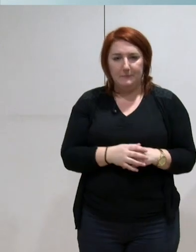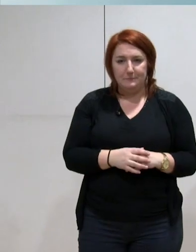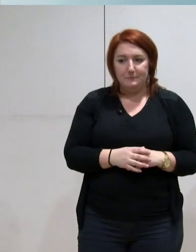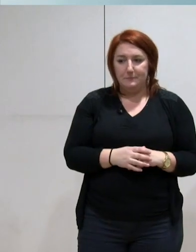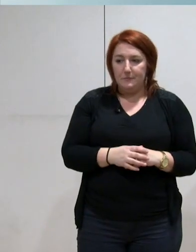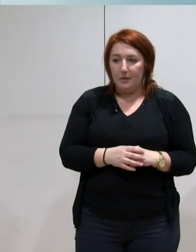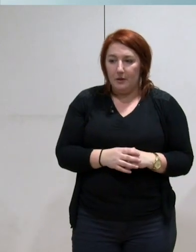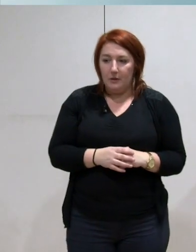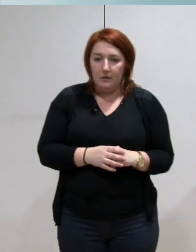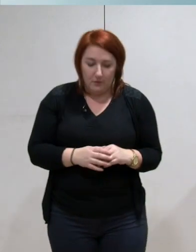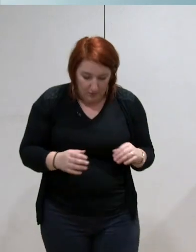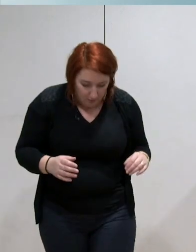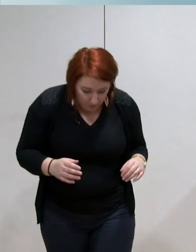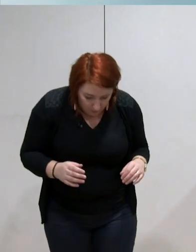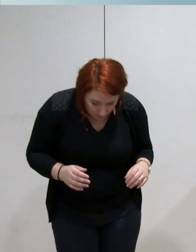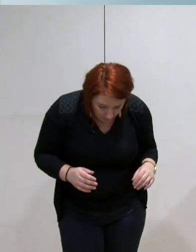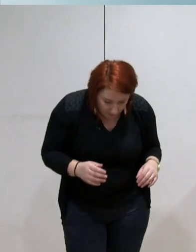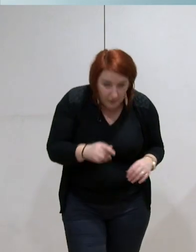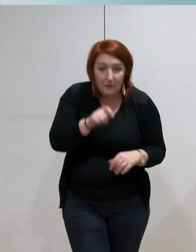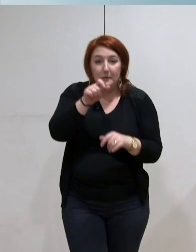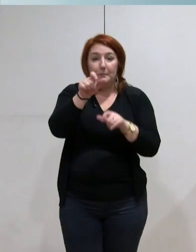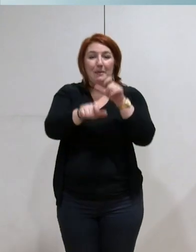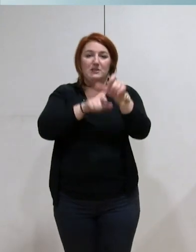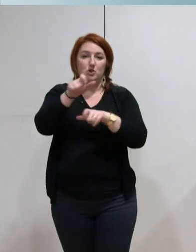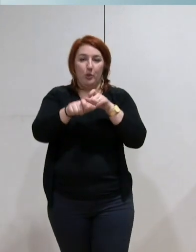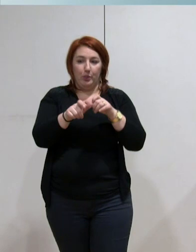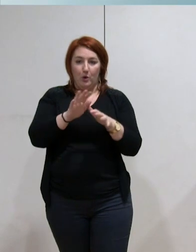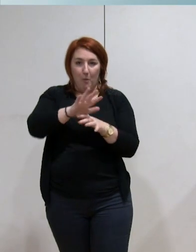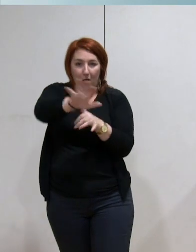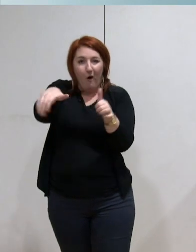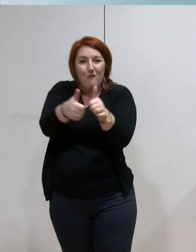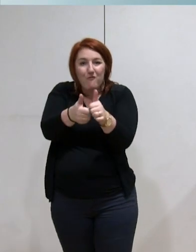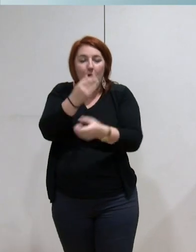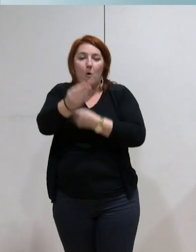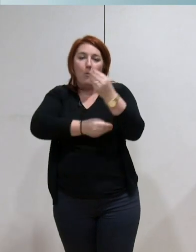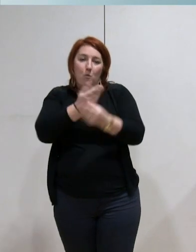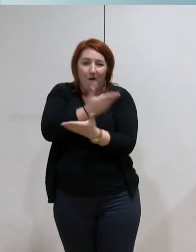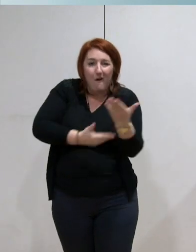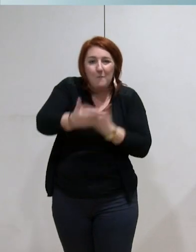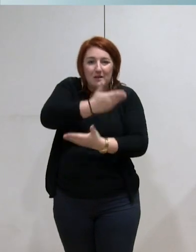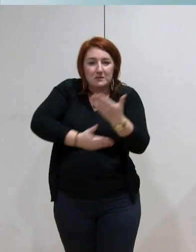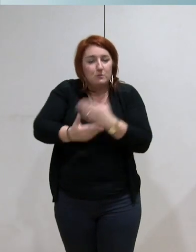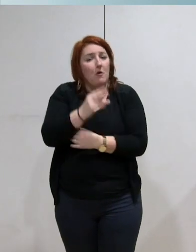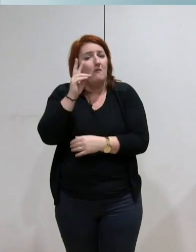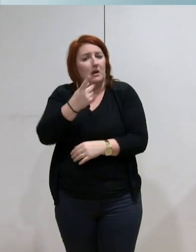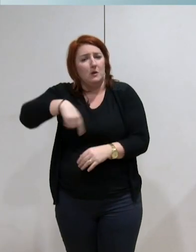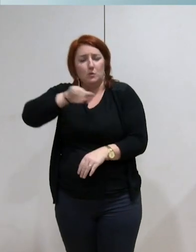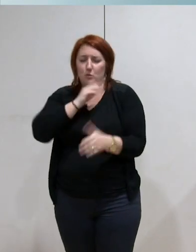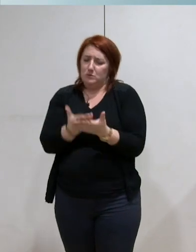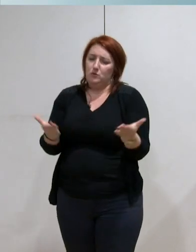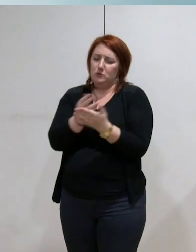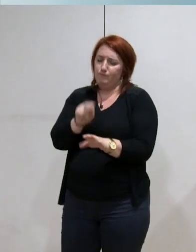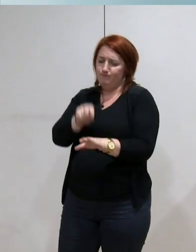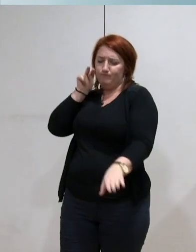des renforts ou des remplacements elle a été étudiée pour pouvoir continuer à rendre un service public